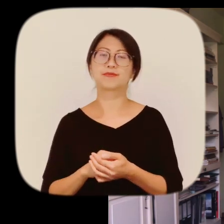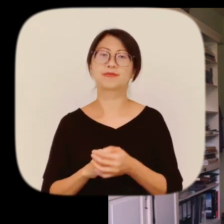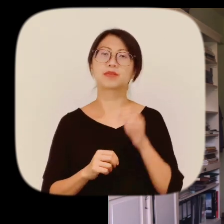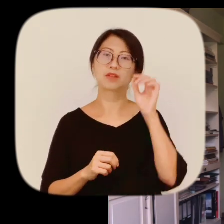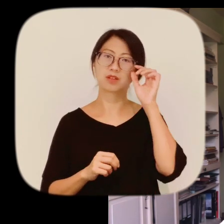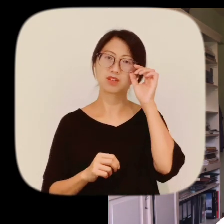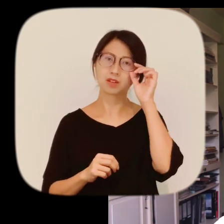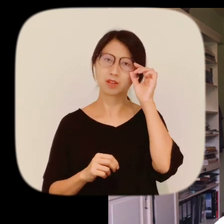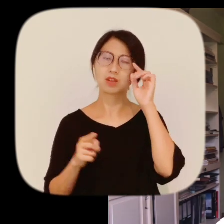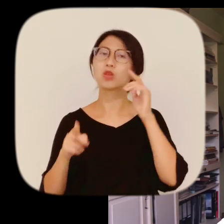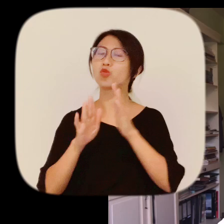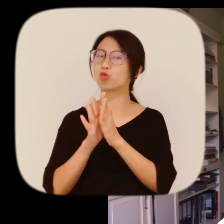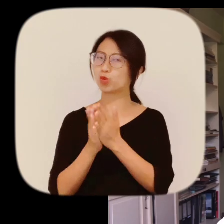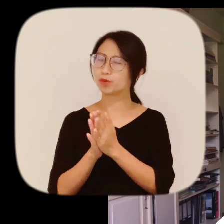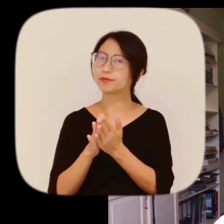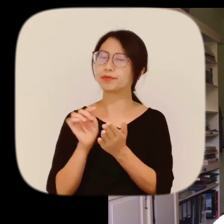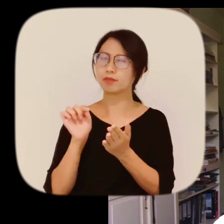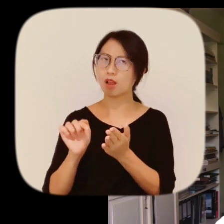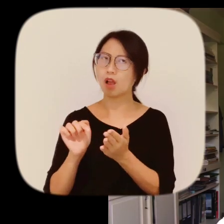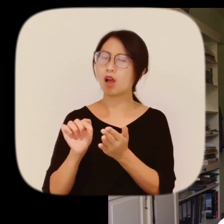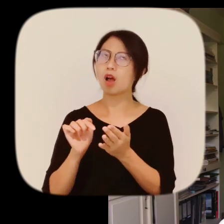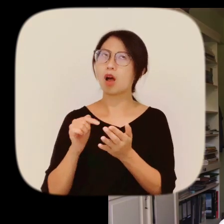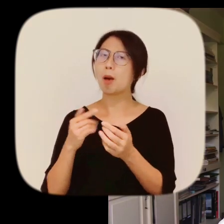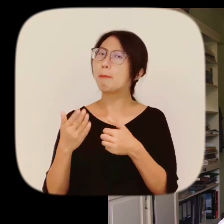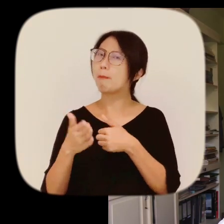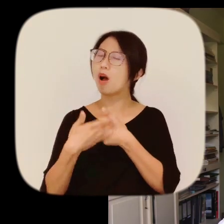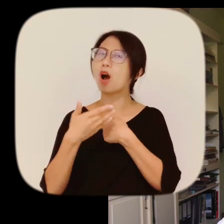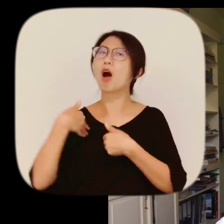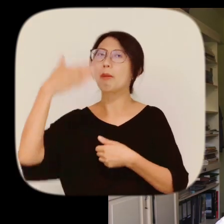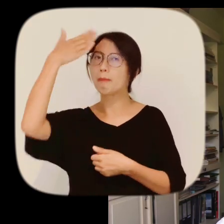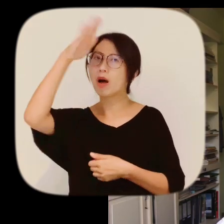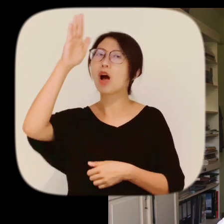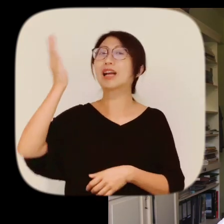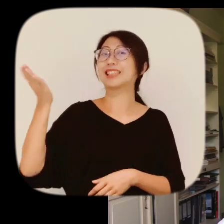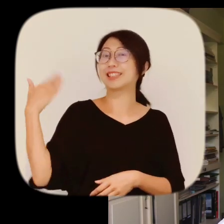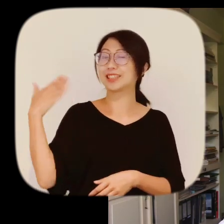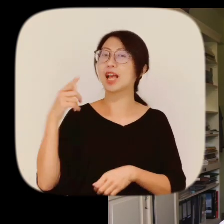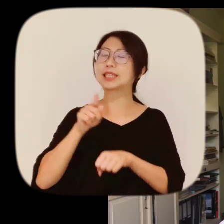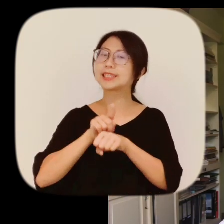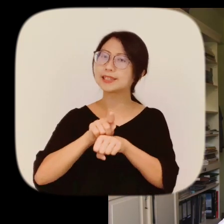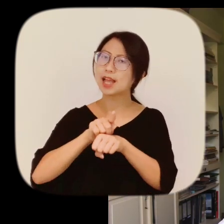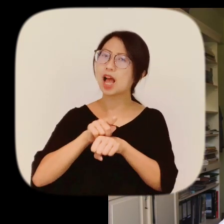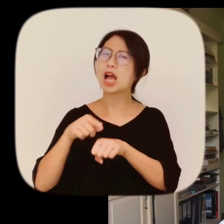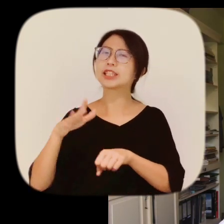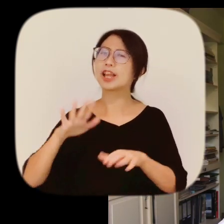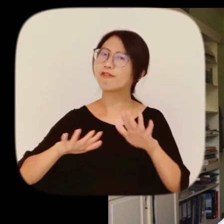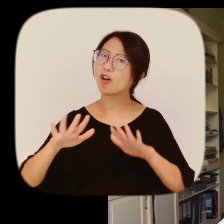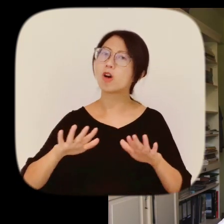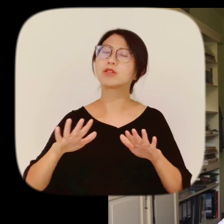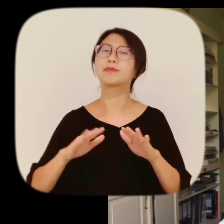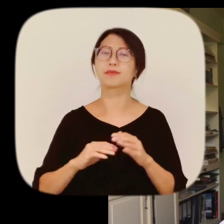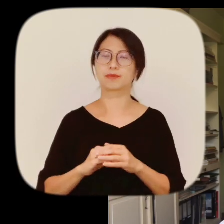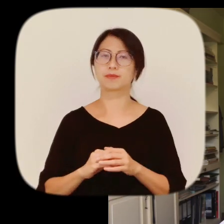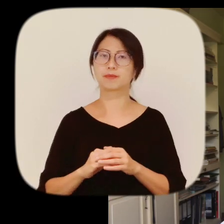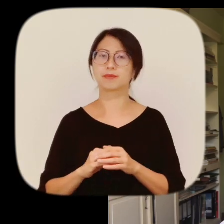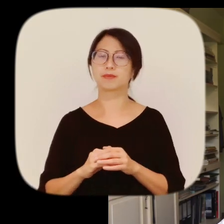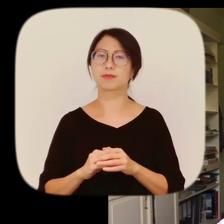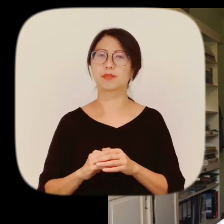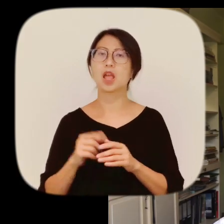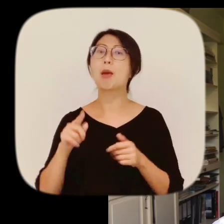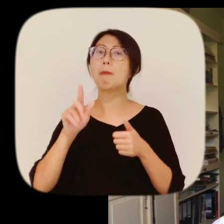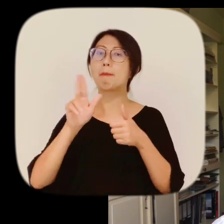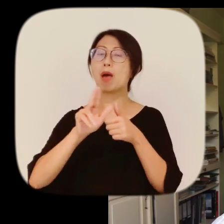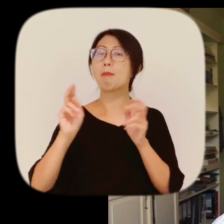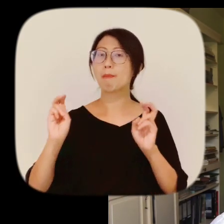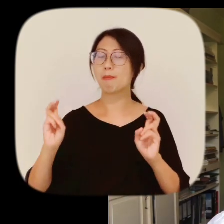看这本书这本书也是令到我们可以更加了解当时的处